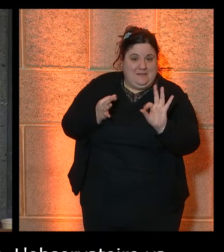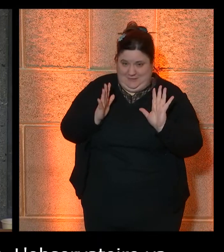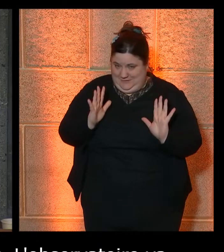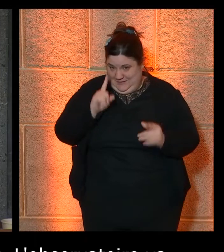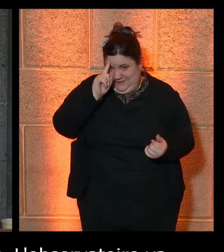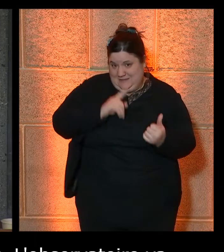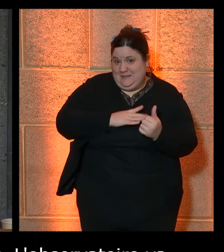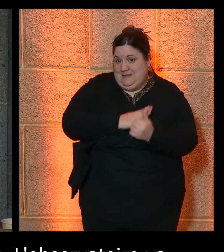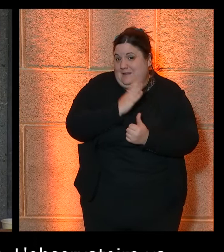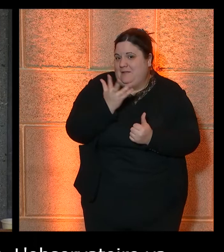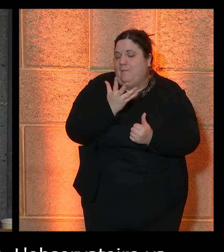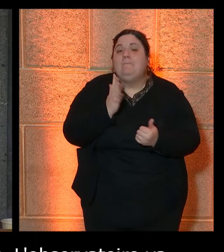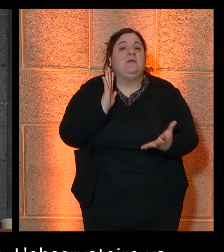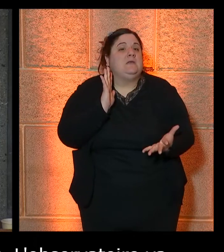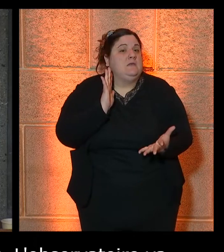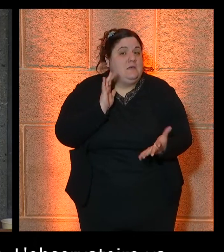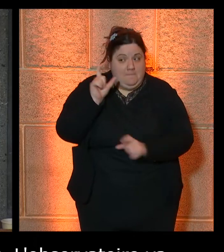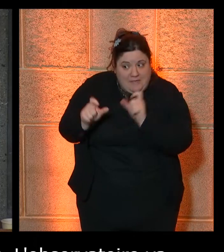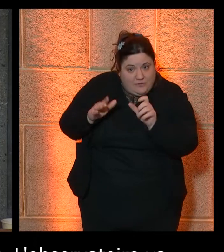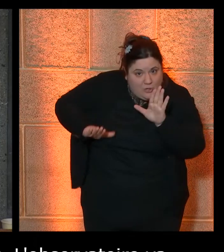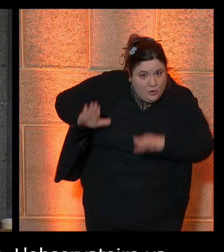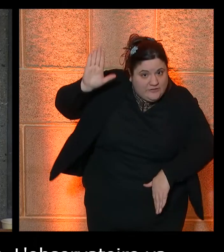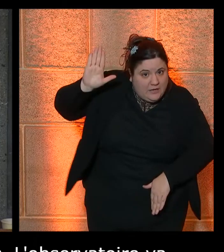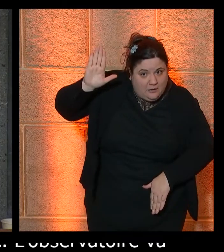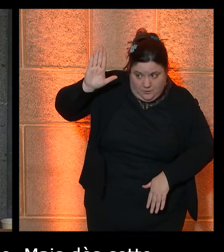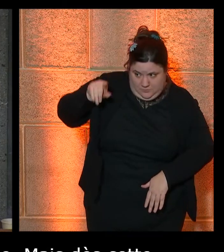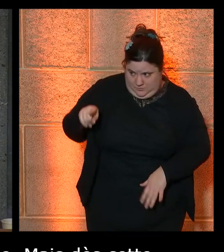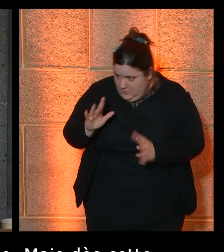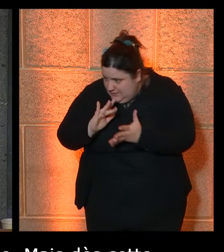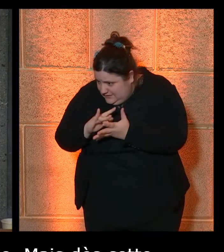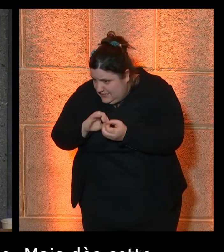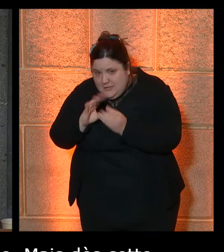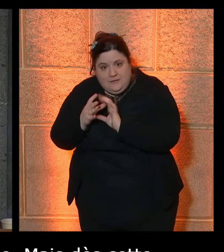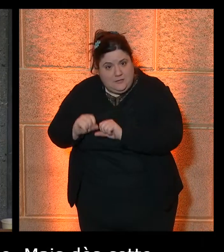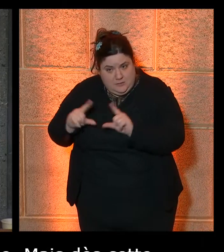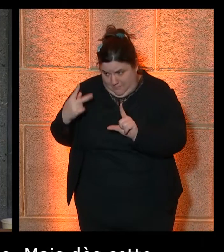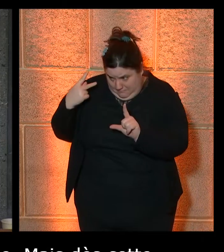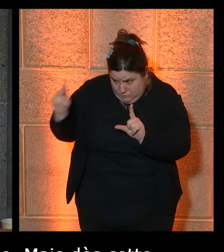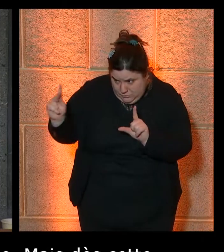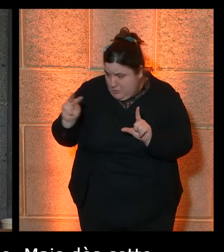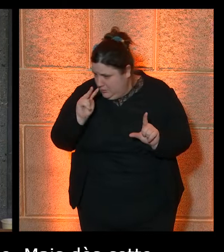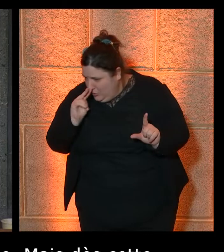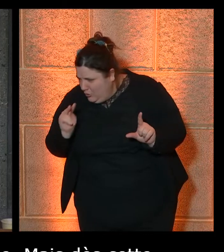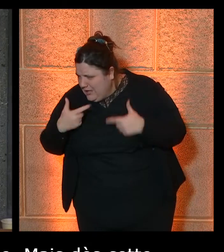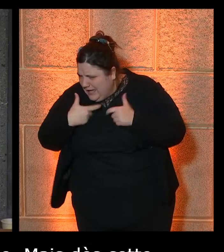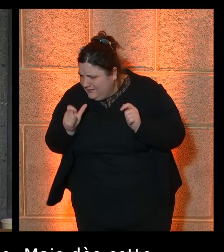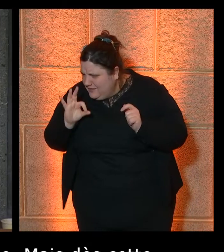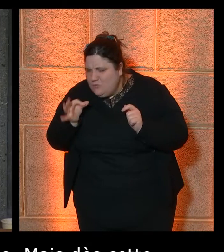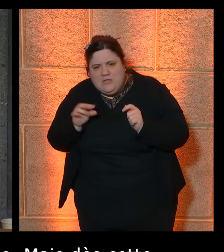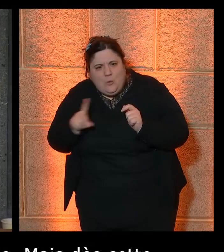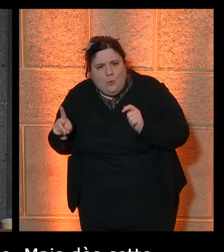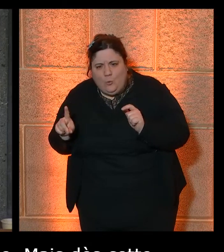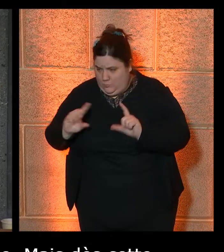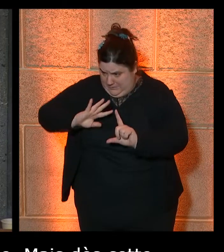la disponibilité sur le site des candidats des informations sur l'accessibilité qu'ils